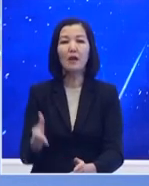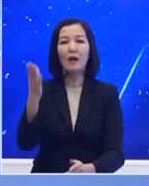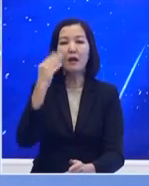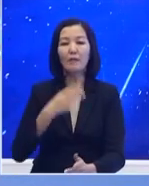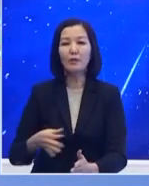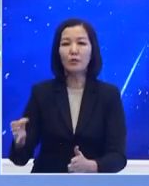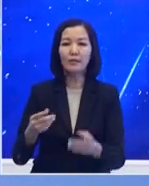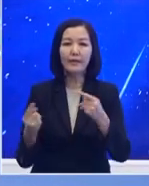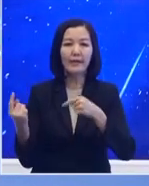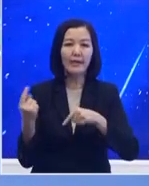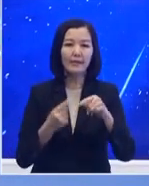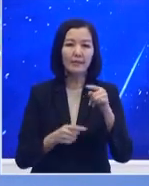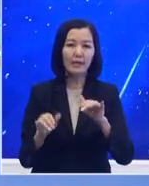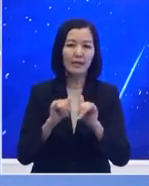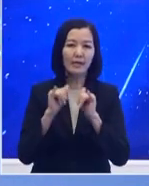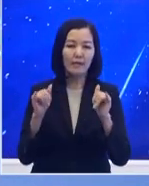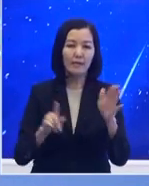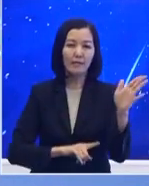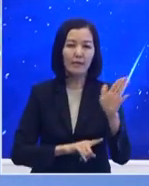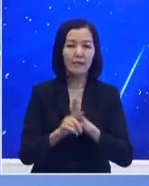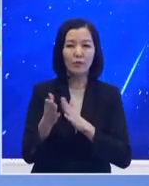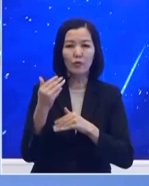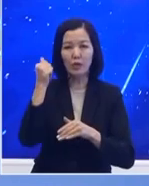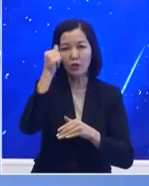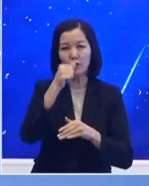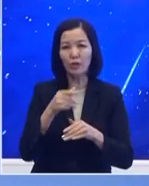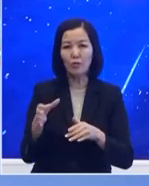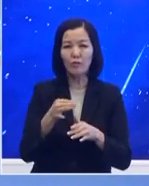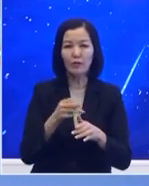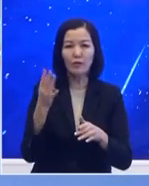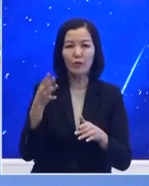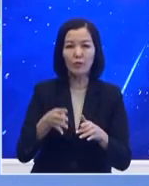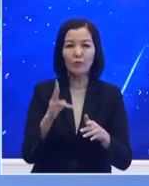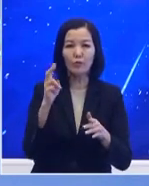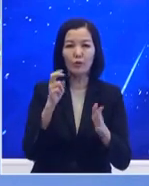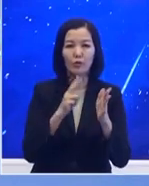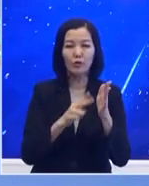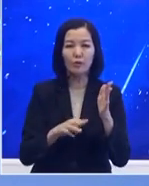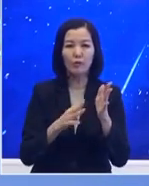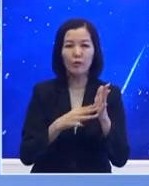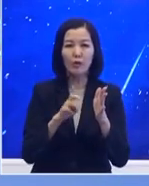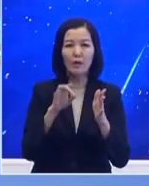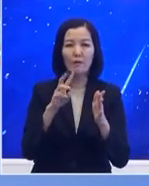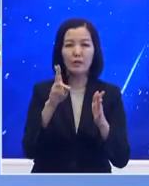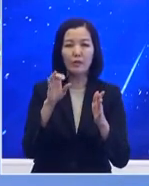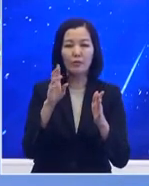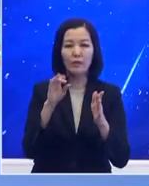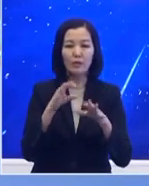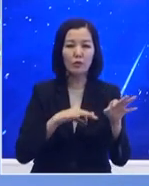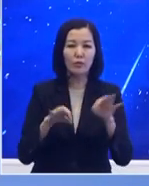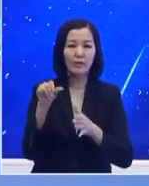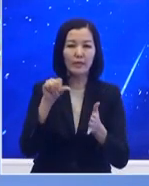Өңірде кәсіпкерлік көкжиегі кеңіп келеді. Өткен жылы облыста 4723 адам бастау бизнес жобасына қатысыпты.